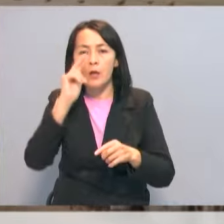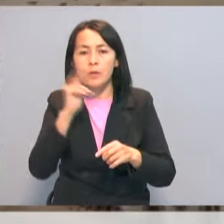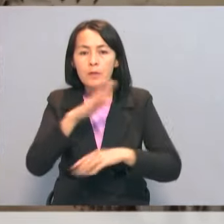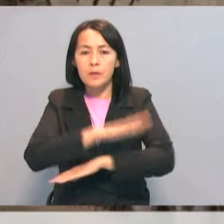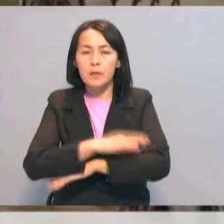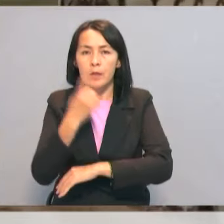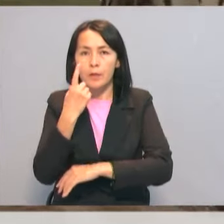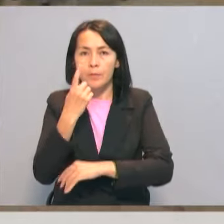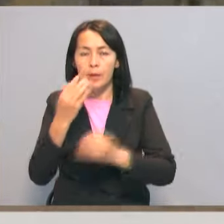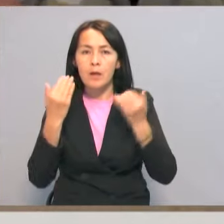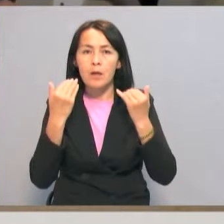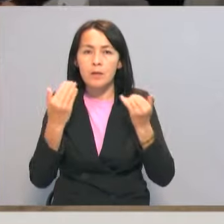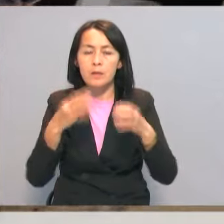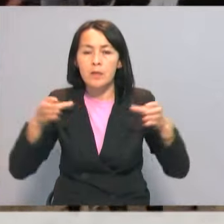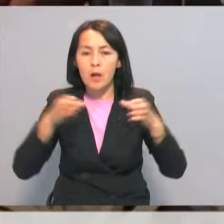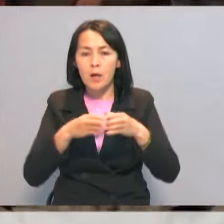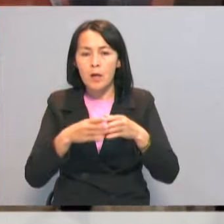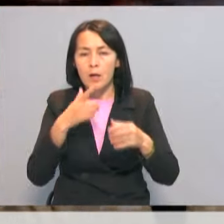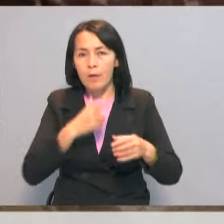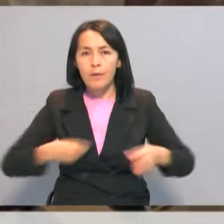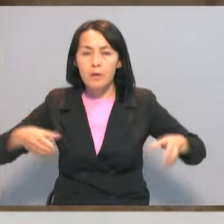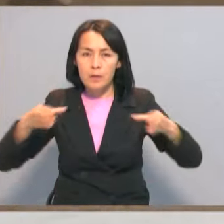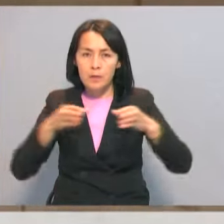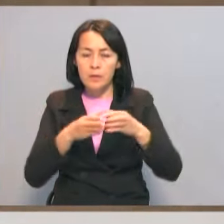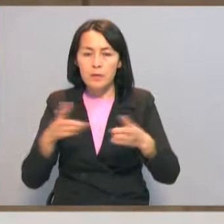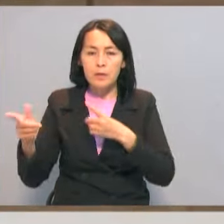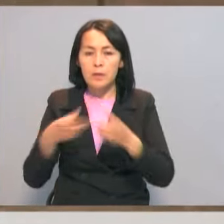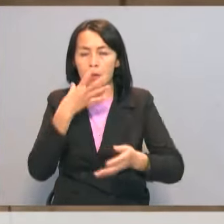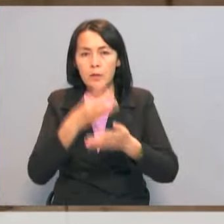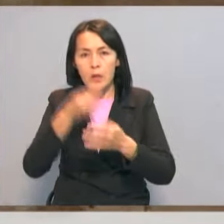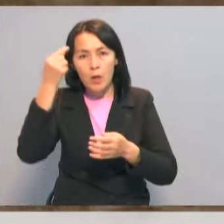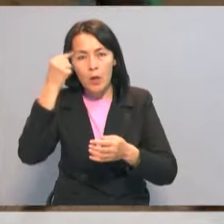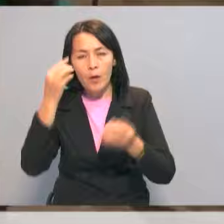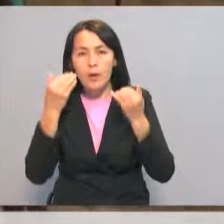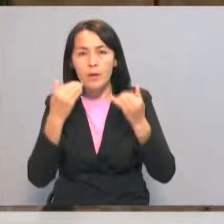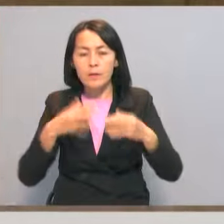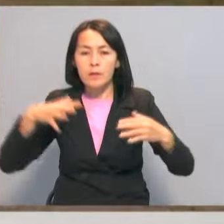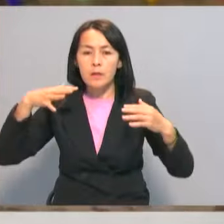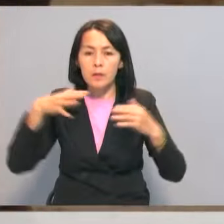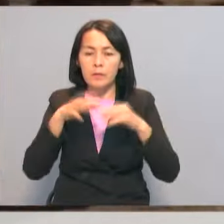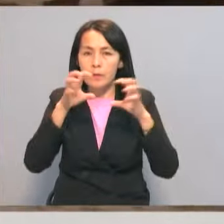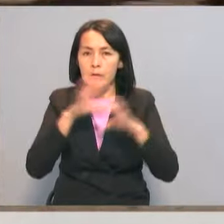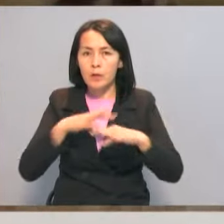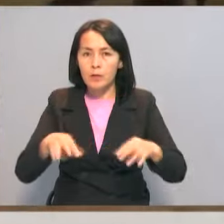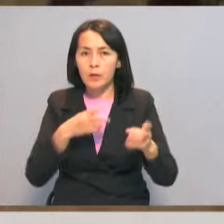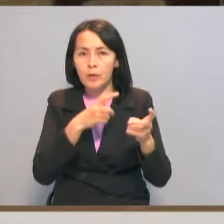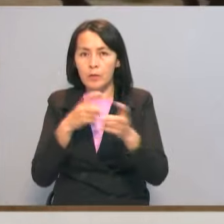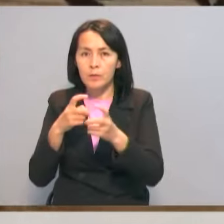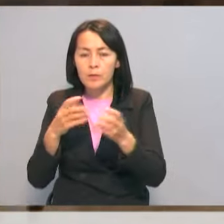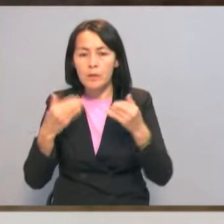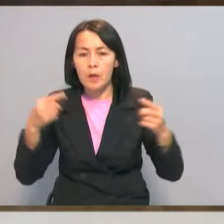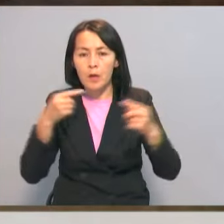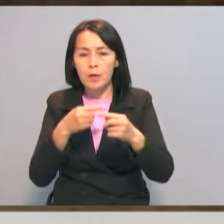занятия первый наступительный батальон в воинской части продемонстрировал свои умения в пресечении нападения незаконно вооруженного